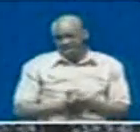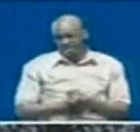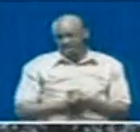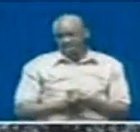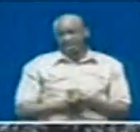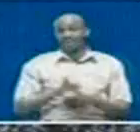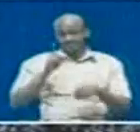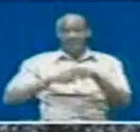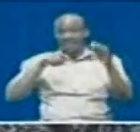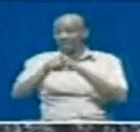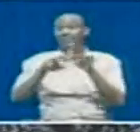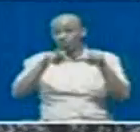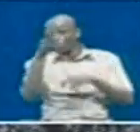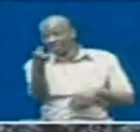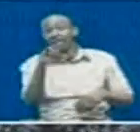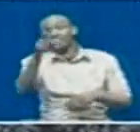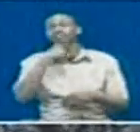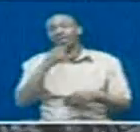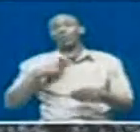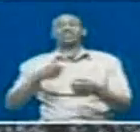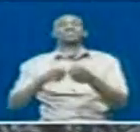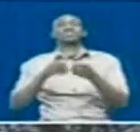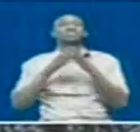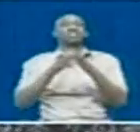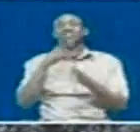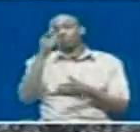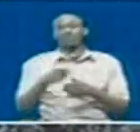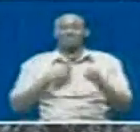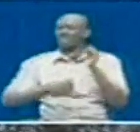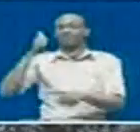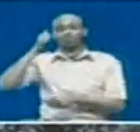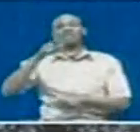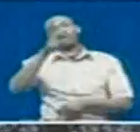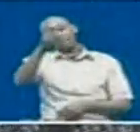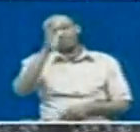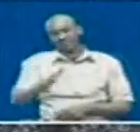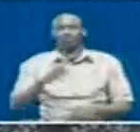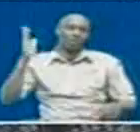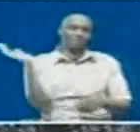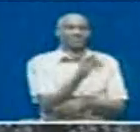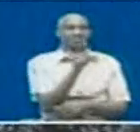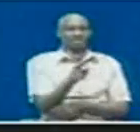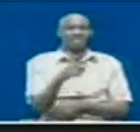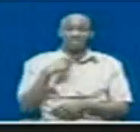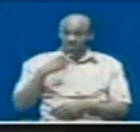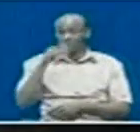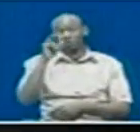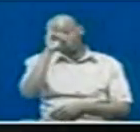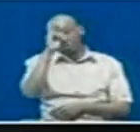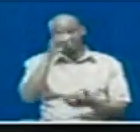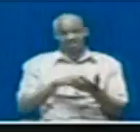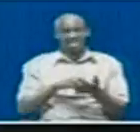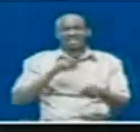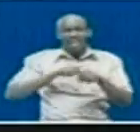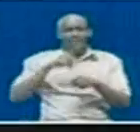Sasa alipokwenda kule, yale aliyotaka yeye kulingana na yeye anavyosema, alikataa, ikabidi akampiga. Sasa ikawa ni mambo ya polisi. When KTN